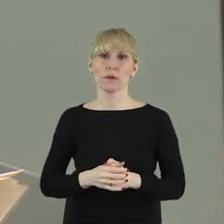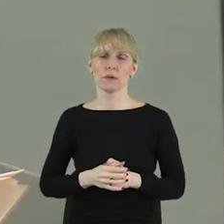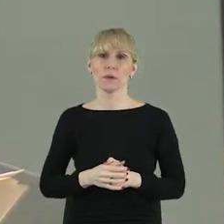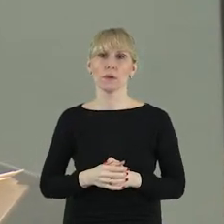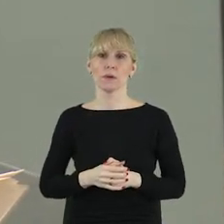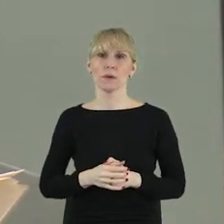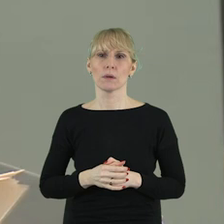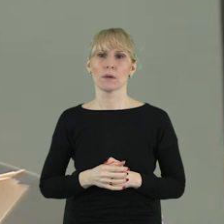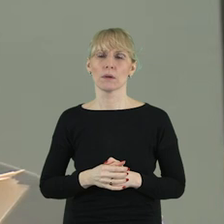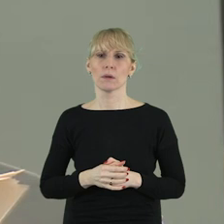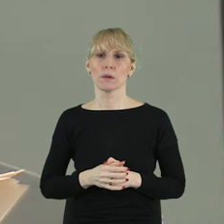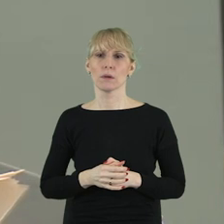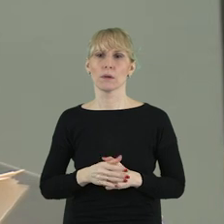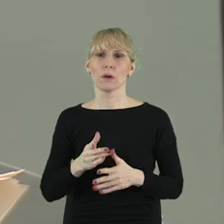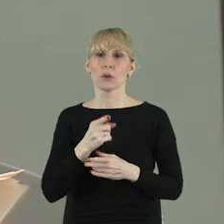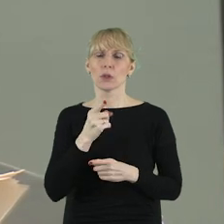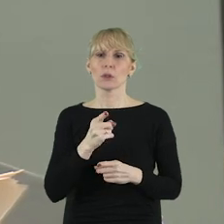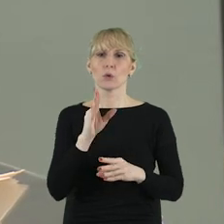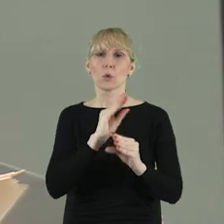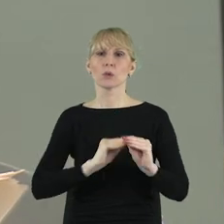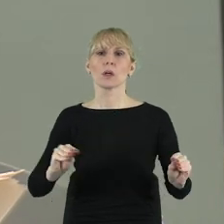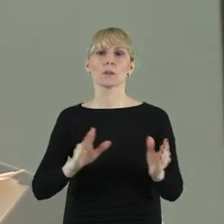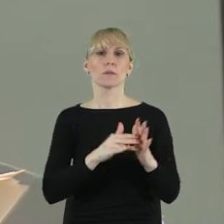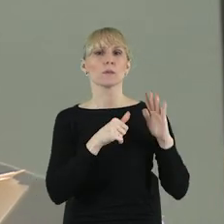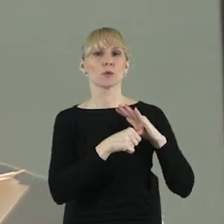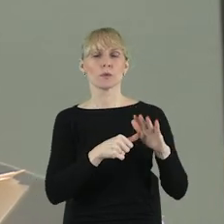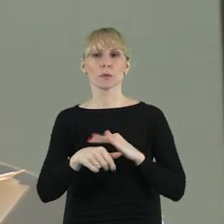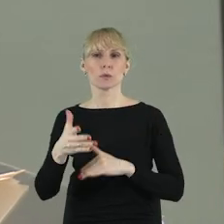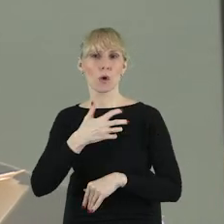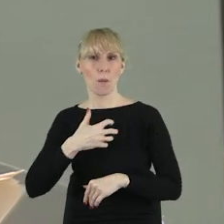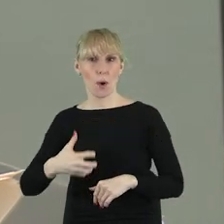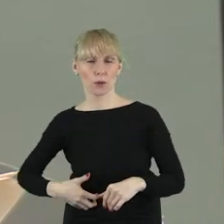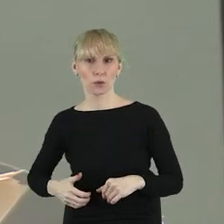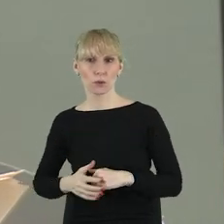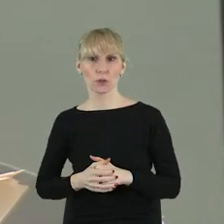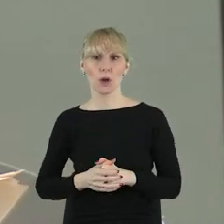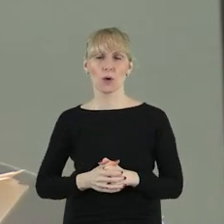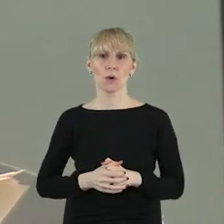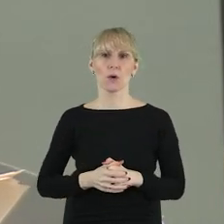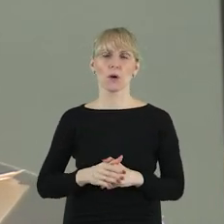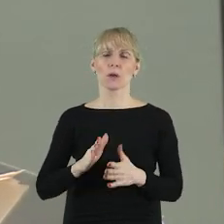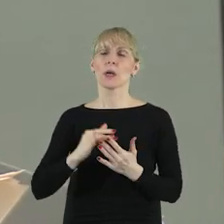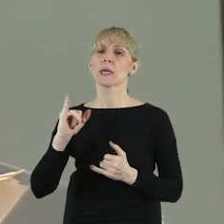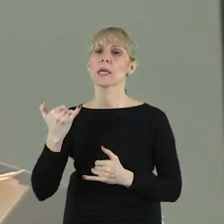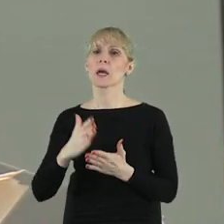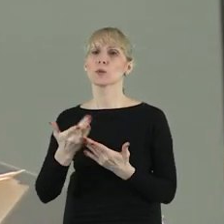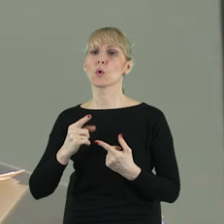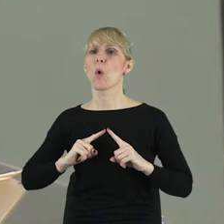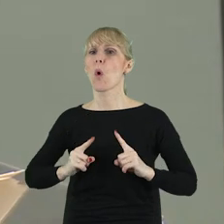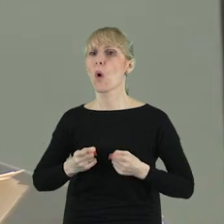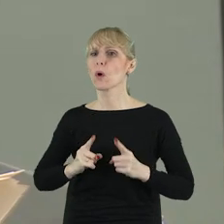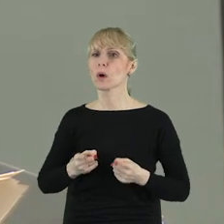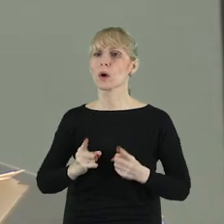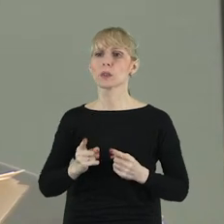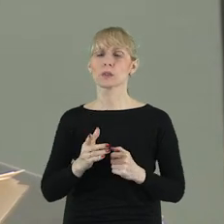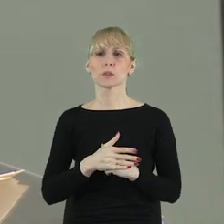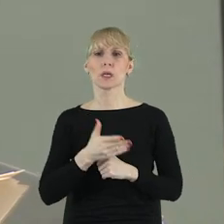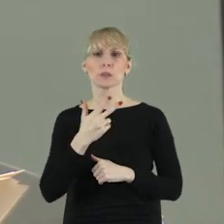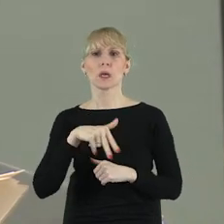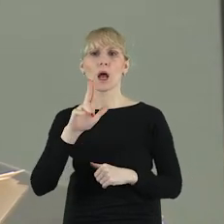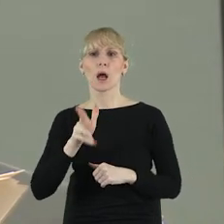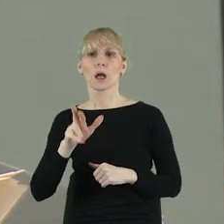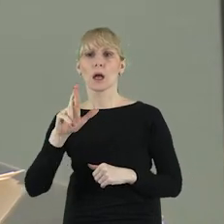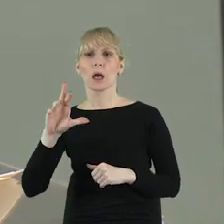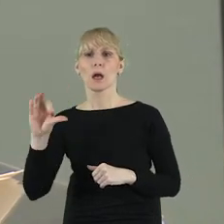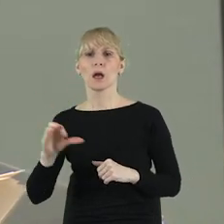otrzymać. I tu rodzi się pytanie. Szanowna Pani Przewodnicząca, Panie Marszałku, w jaki sposób organizacja, która nie jest zarejestrowana w